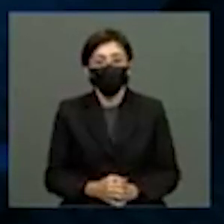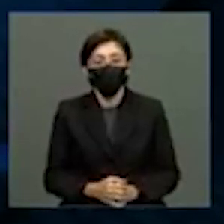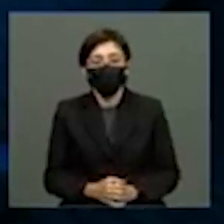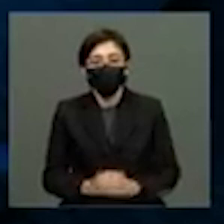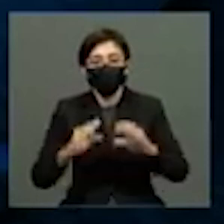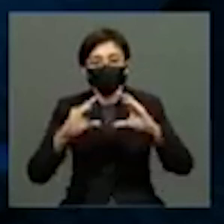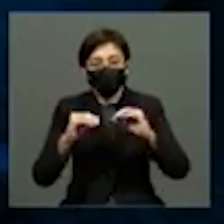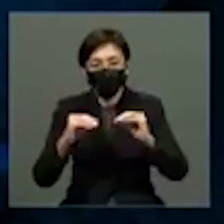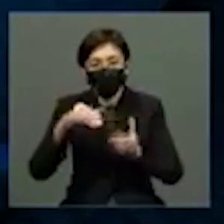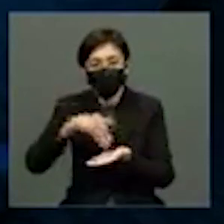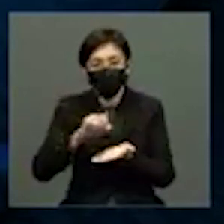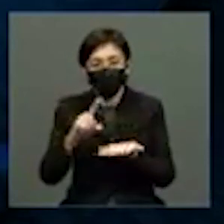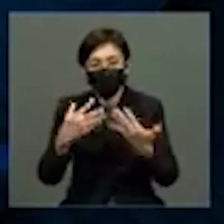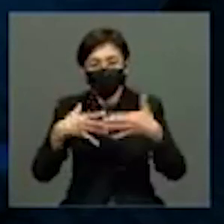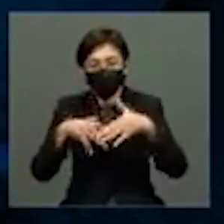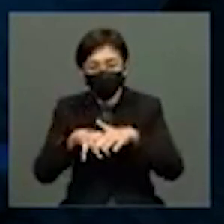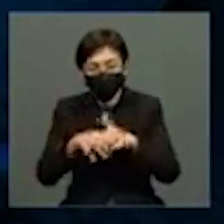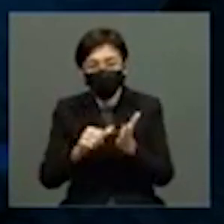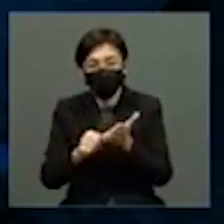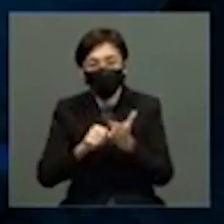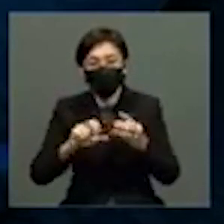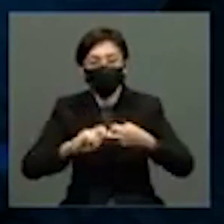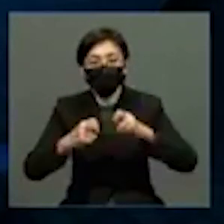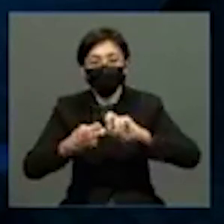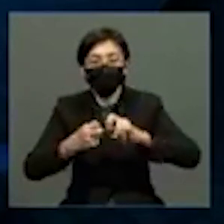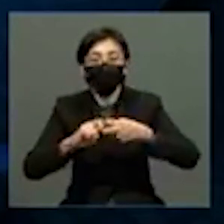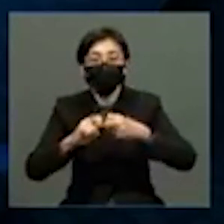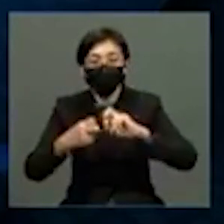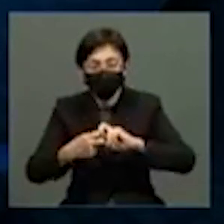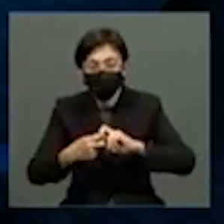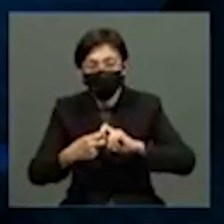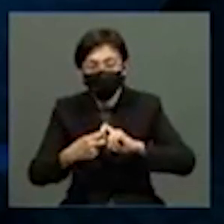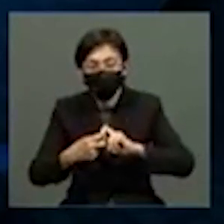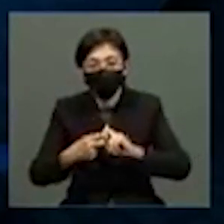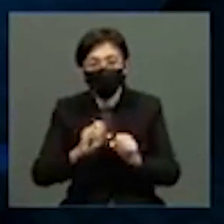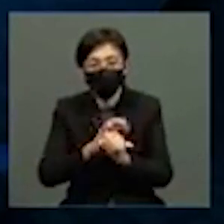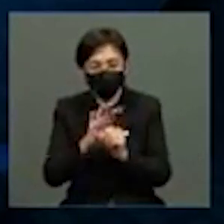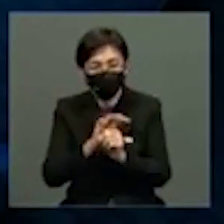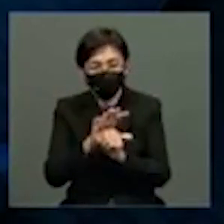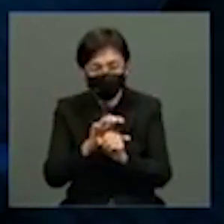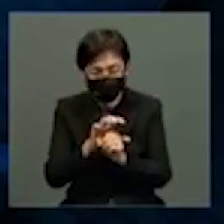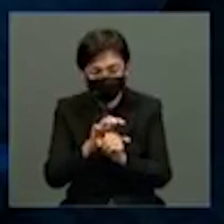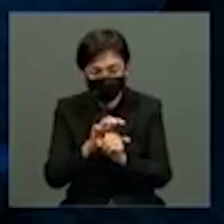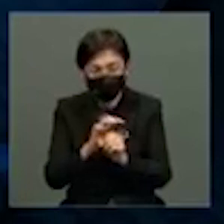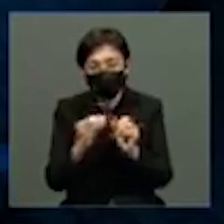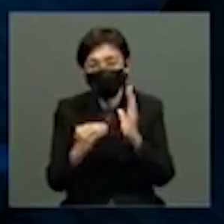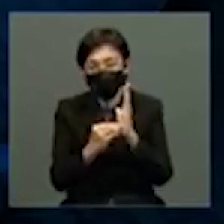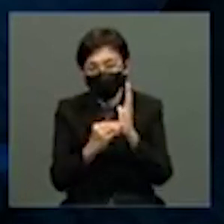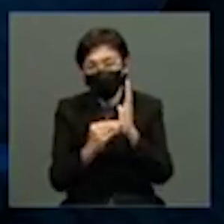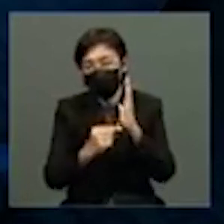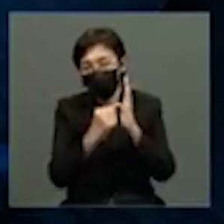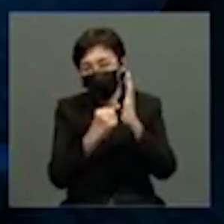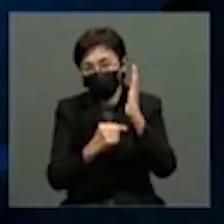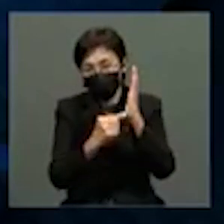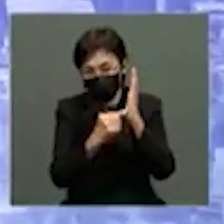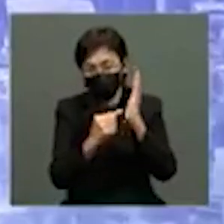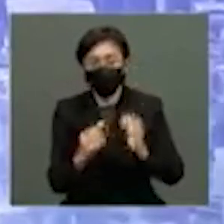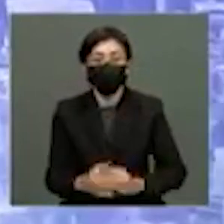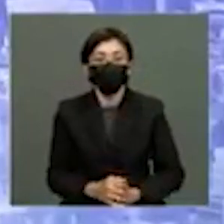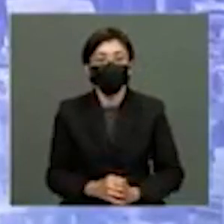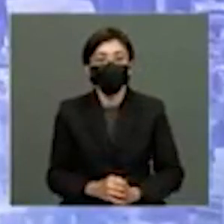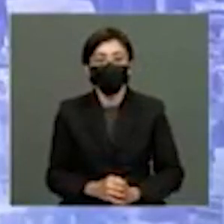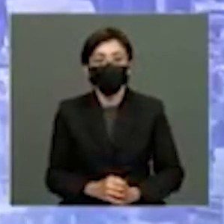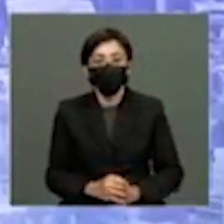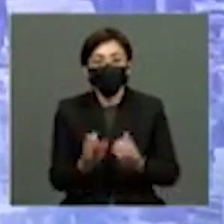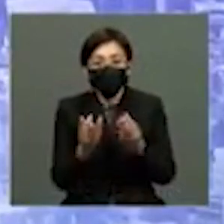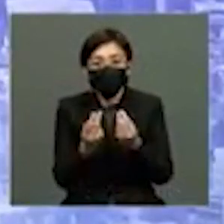ของศูนย์บูรณาการแก้ไขปัญหาสถานการณ์ของโควิด-19ที่พื้นที่กรุงเทพและปริมณฑลนะครับก็เอา